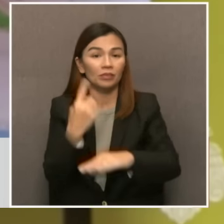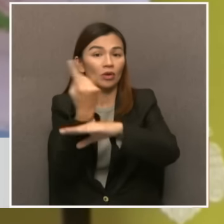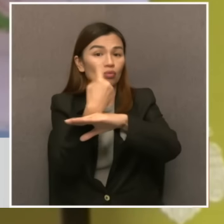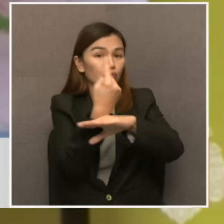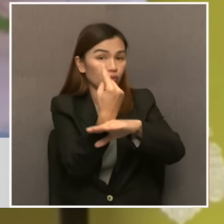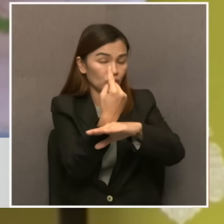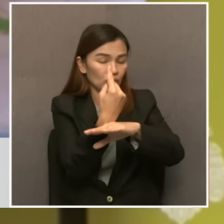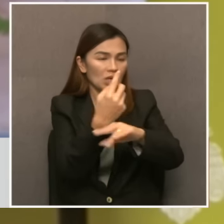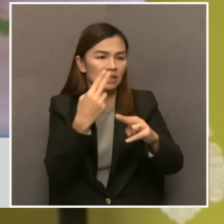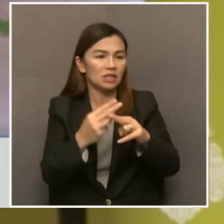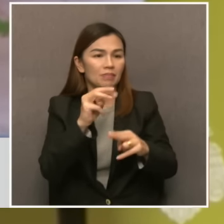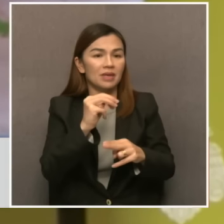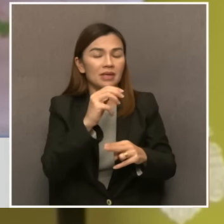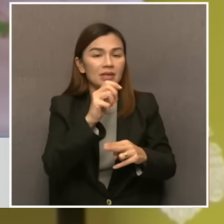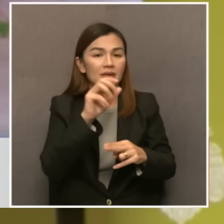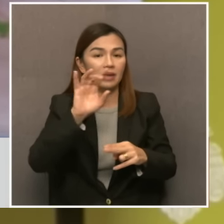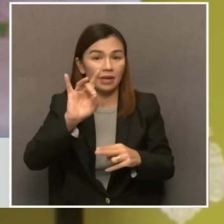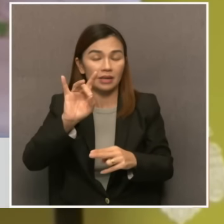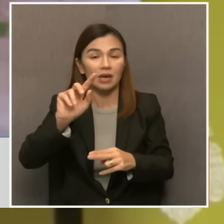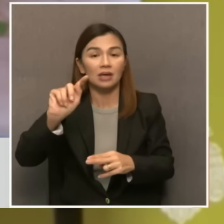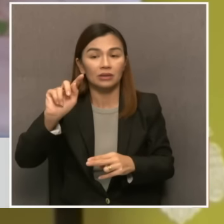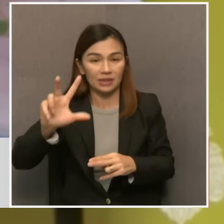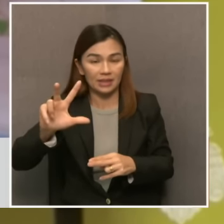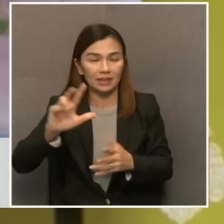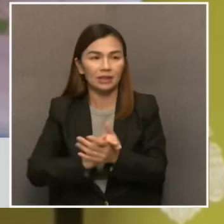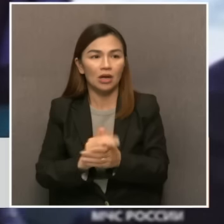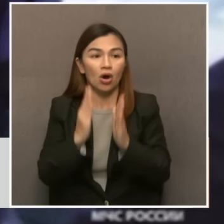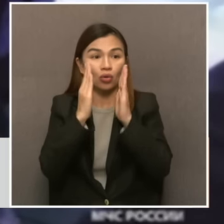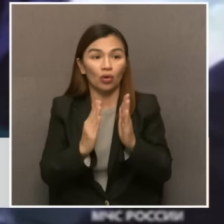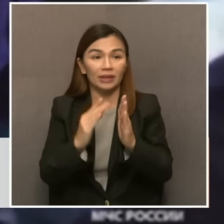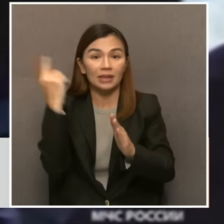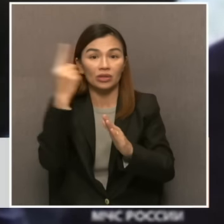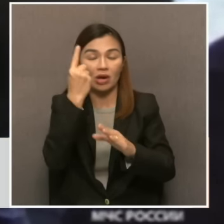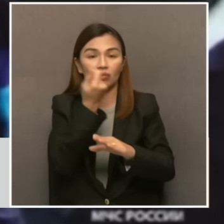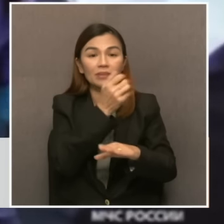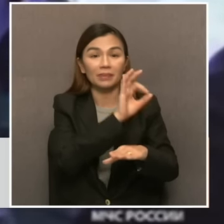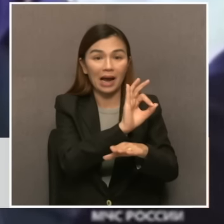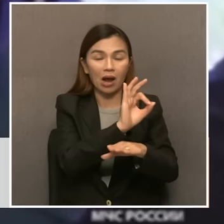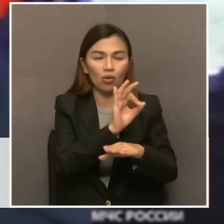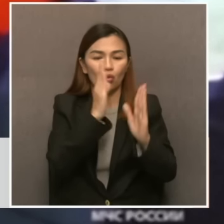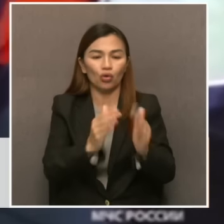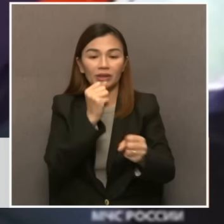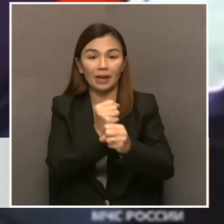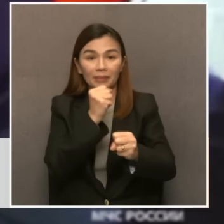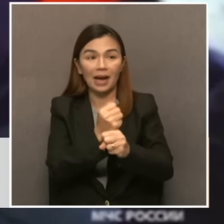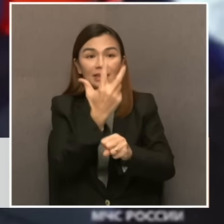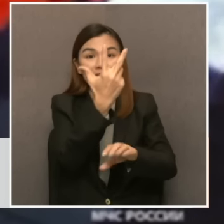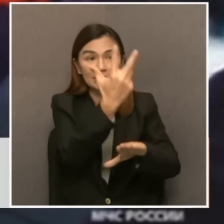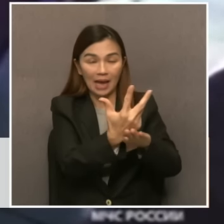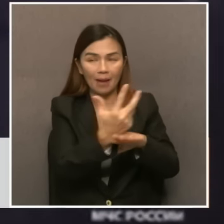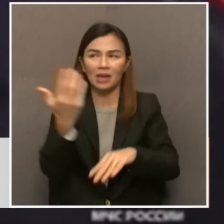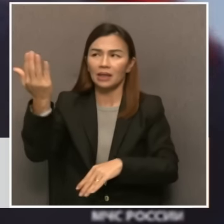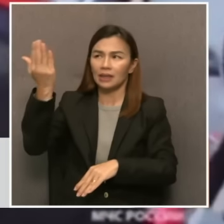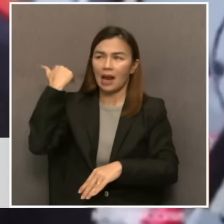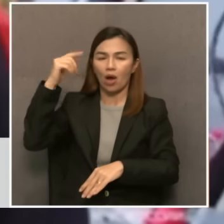มี ATบรรทุกนักท่องเที่ยว19รายและลูกเรืออีก3รายที่หายไปตั้งแต่เมื่อวันเสา